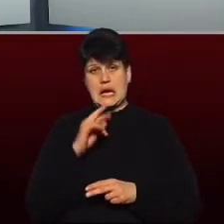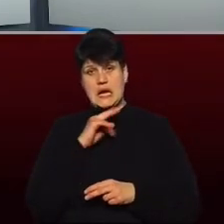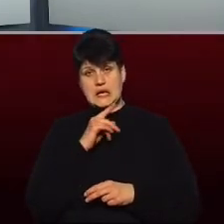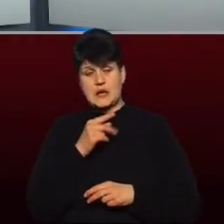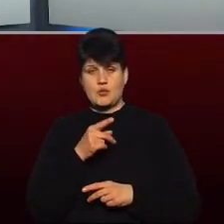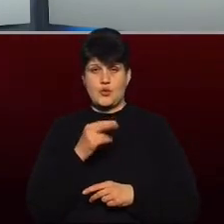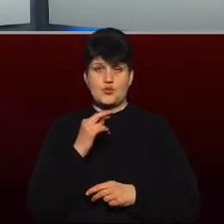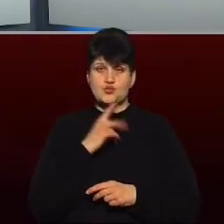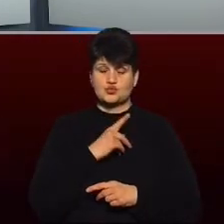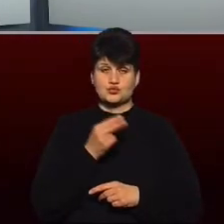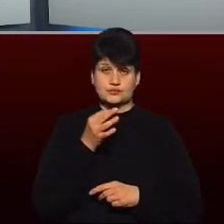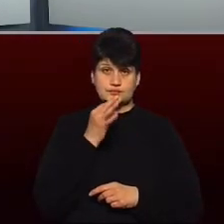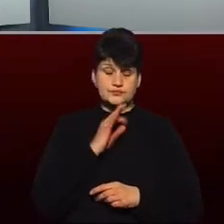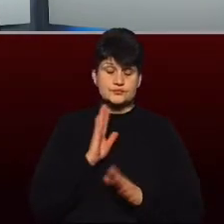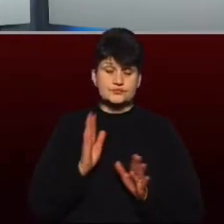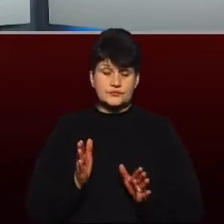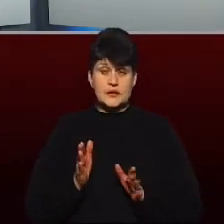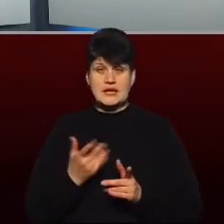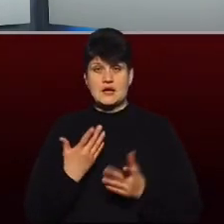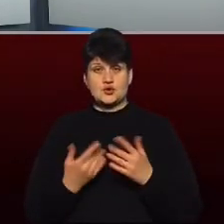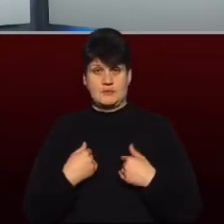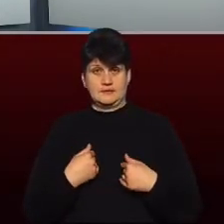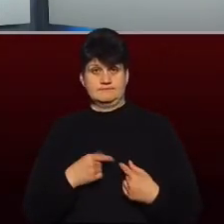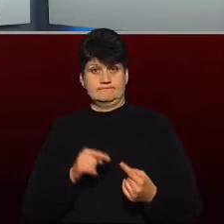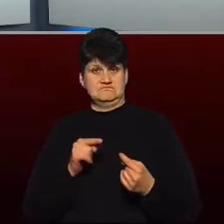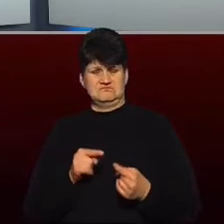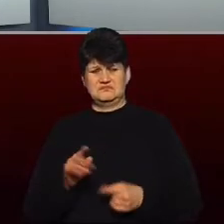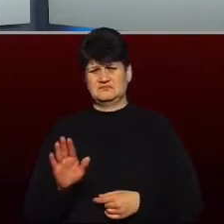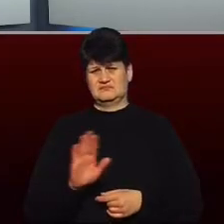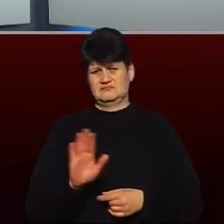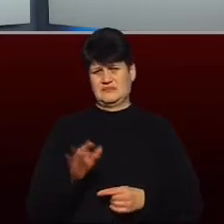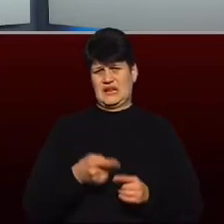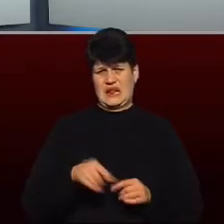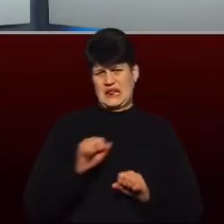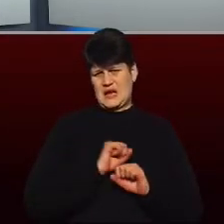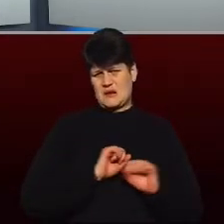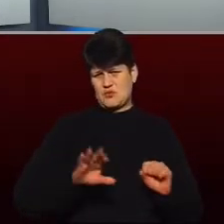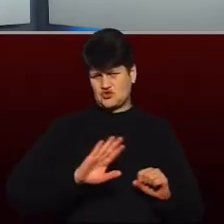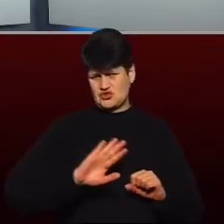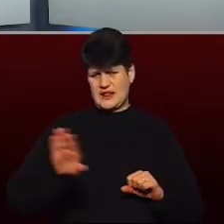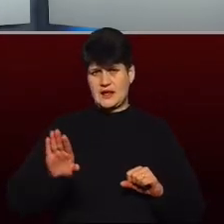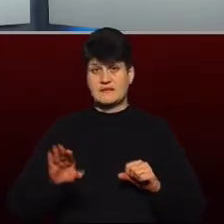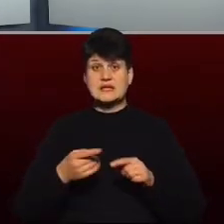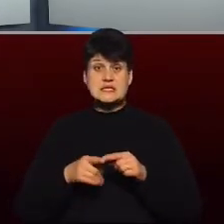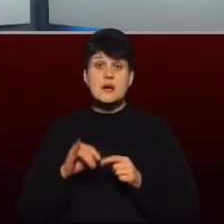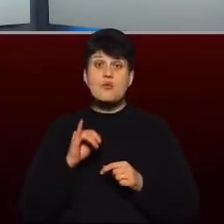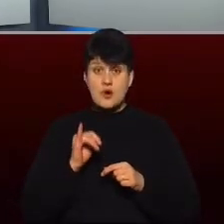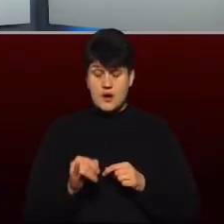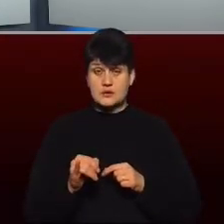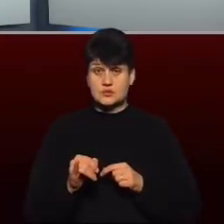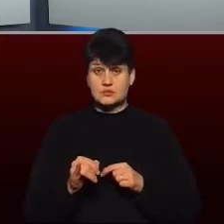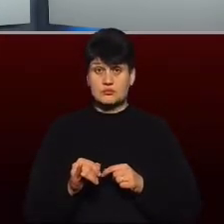ми будемо заперечувати і сказати, що це неможливо, це також погано, бо в